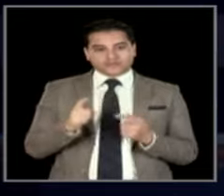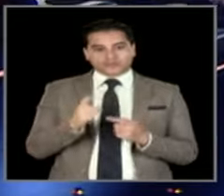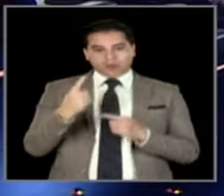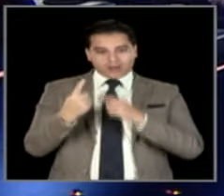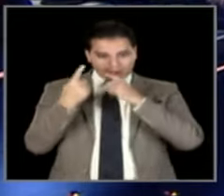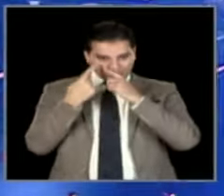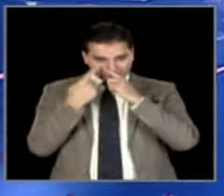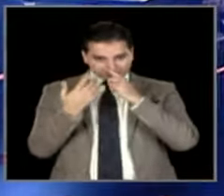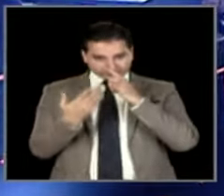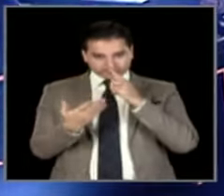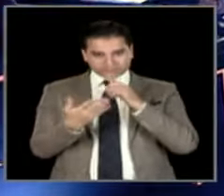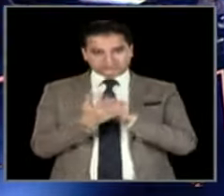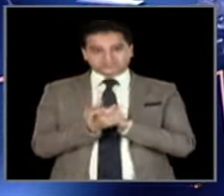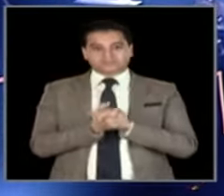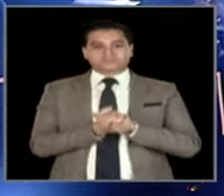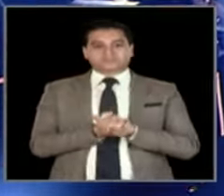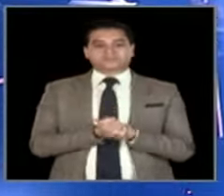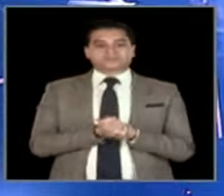الأول،